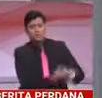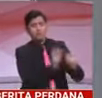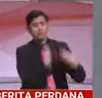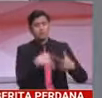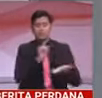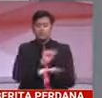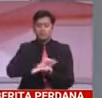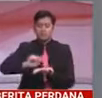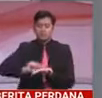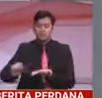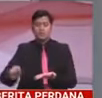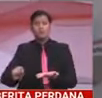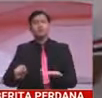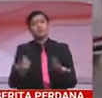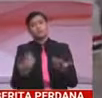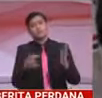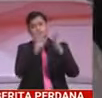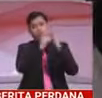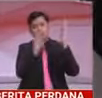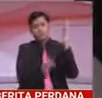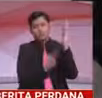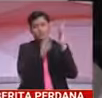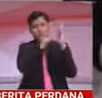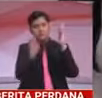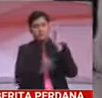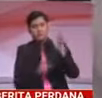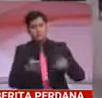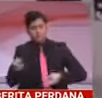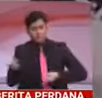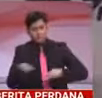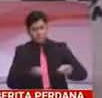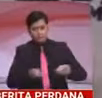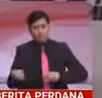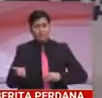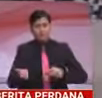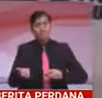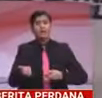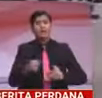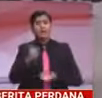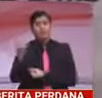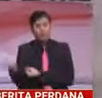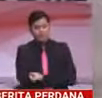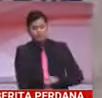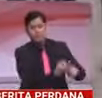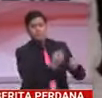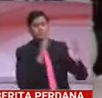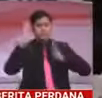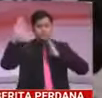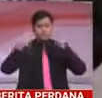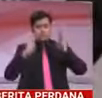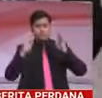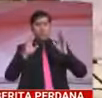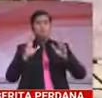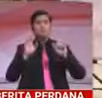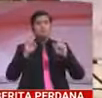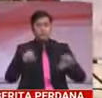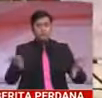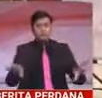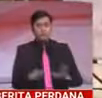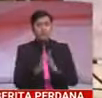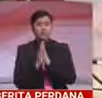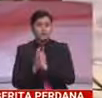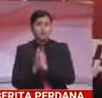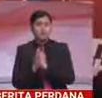menandatangani takhof Konda kejahatan Liga hoki Malaysia nurhati ke-45 beliau boleh membuat rayuan